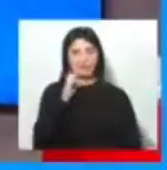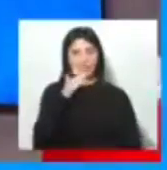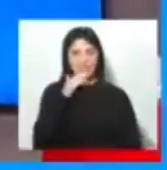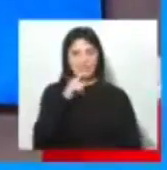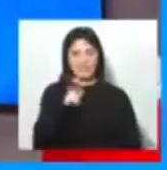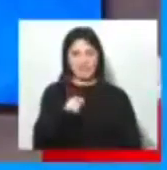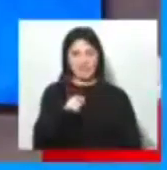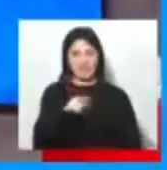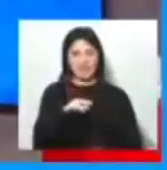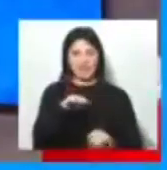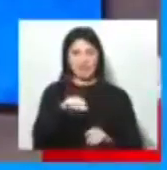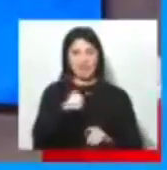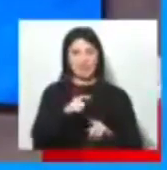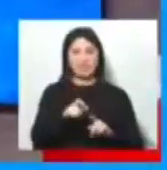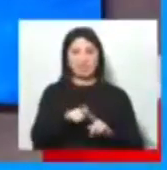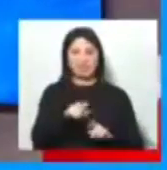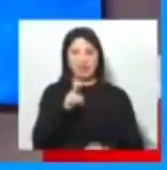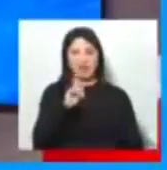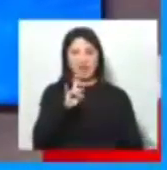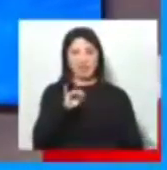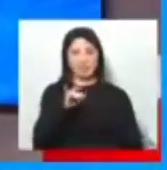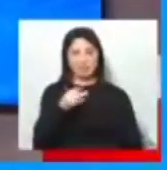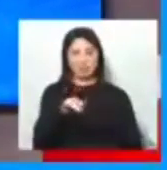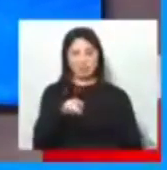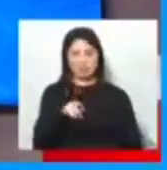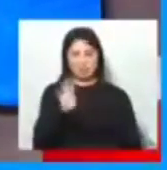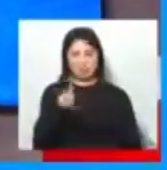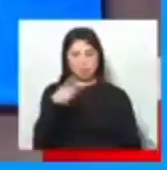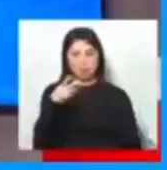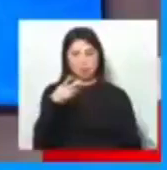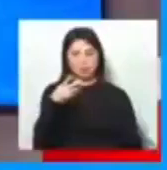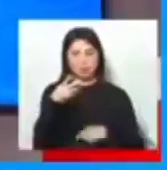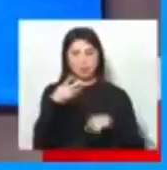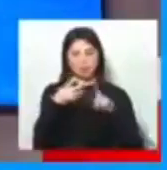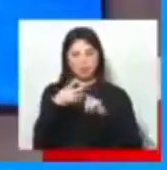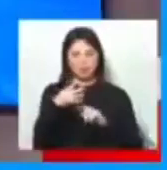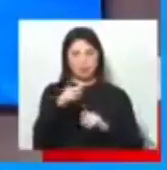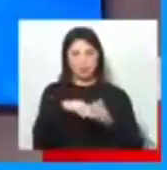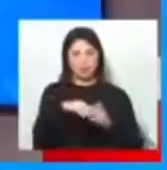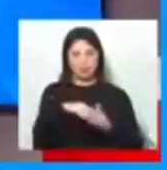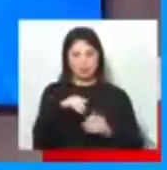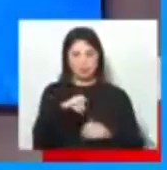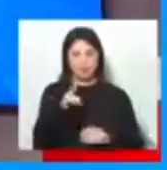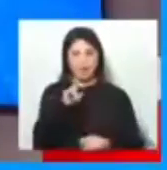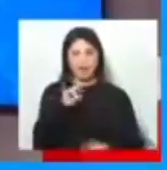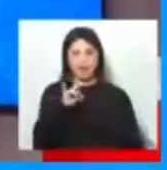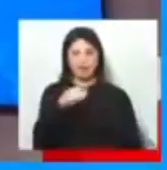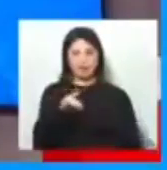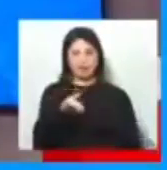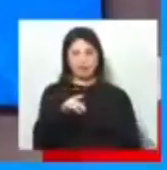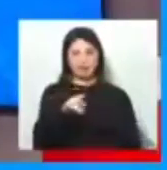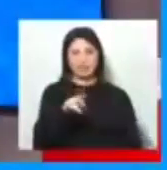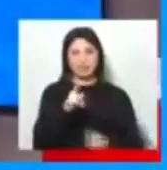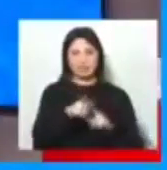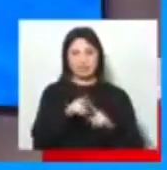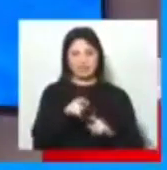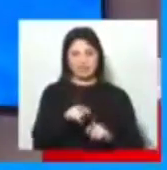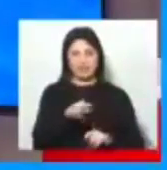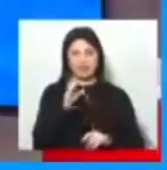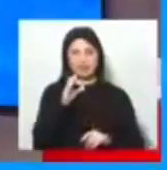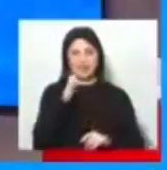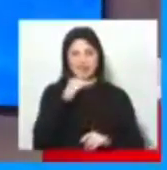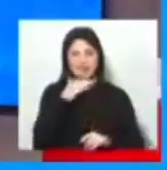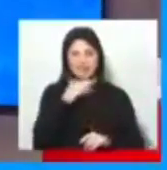ვერცხლისწყალი, ტყვია და კადმიუმი. სწორედ ეს 4 ელემენტი, კიდევ ერთხელ გავიმეორებ, კადმიუმი, ტყვია, დარიშხანი,